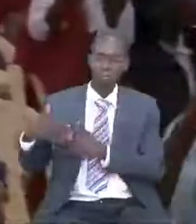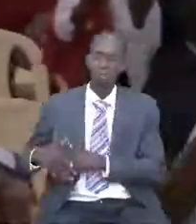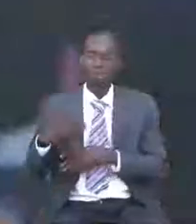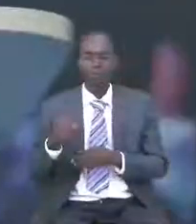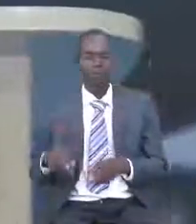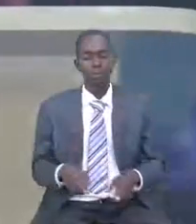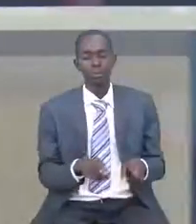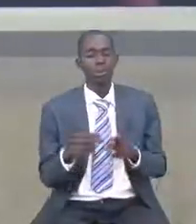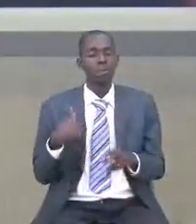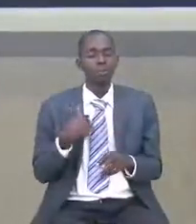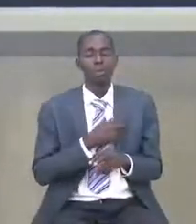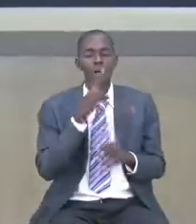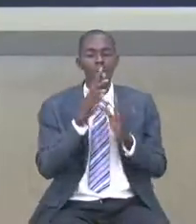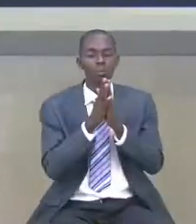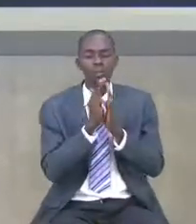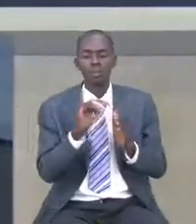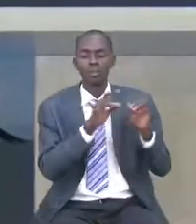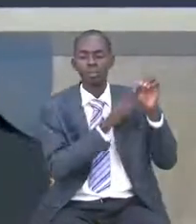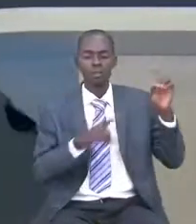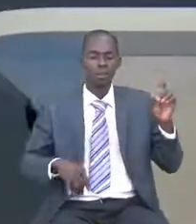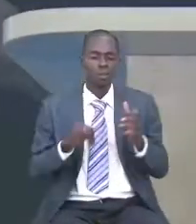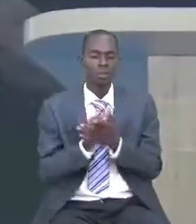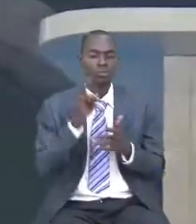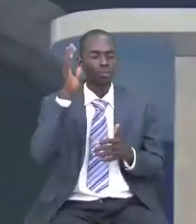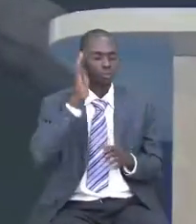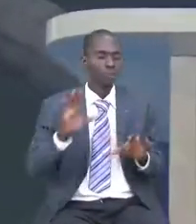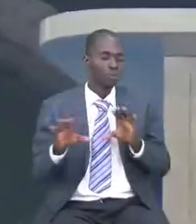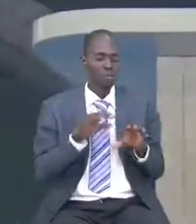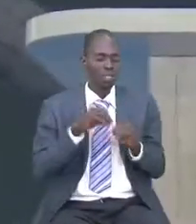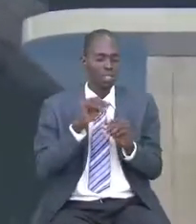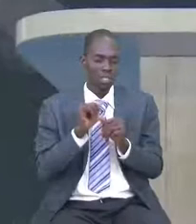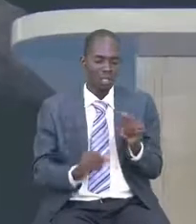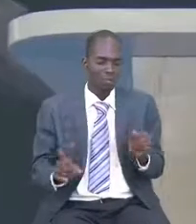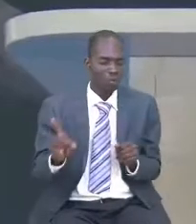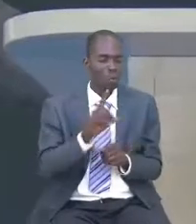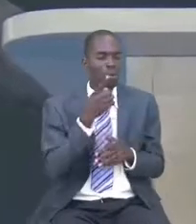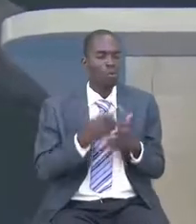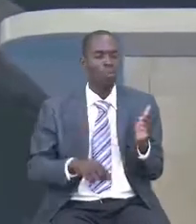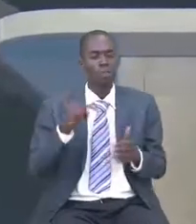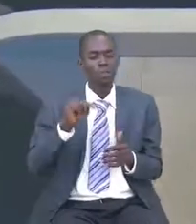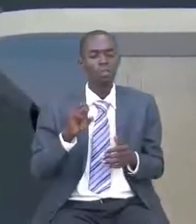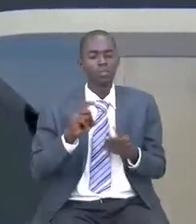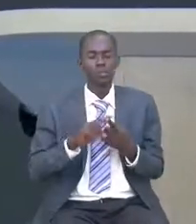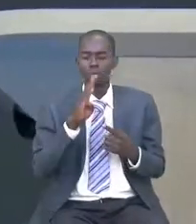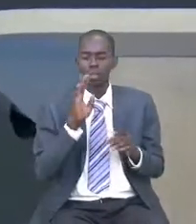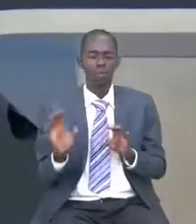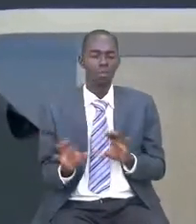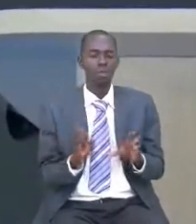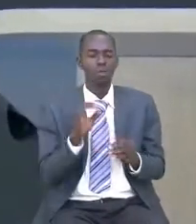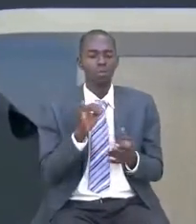Seigneur, que tu fasses dans la vie de chacun ce qui doit être fait afin